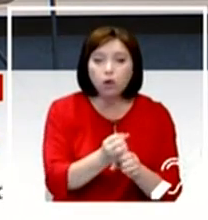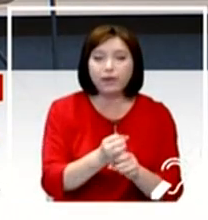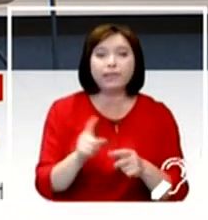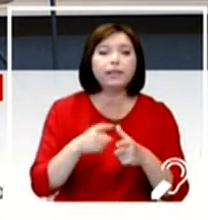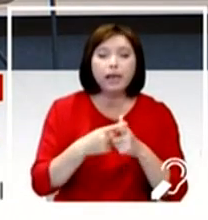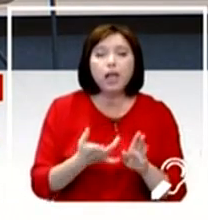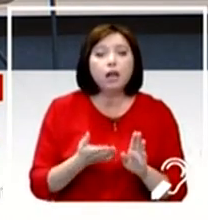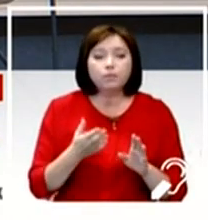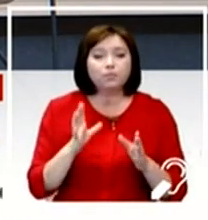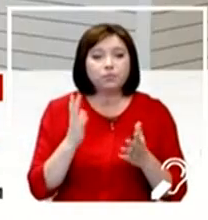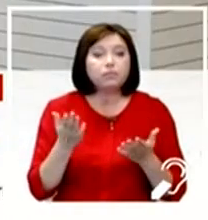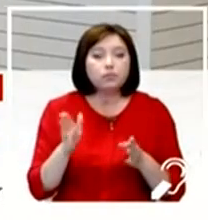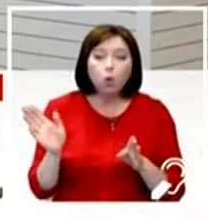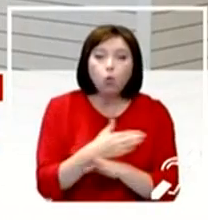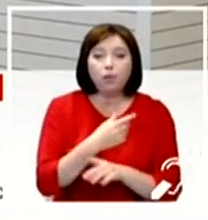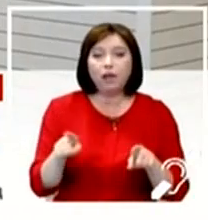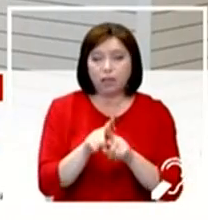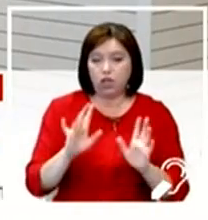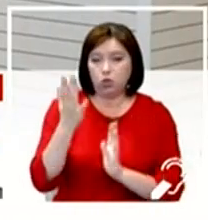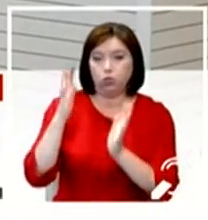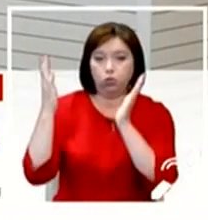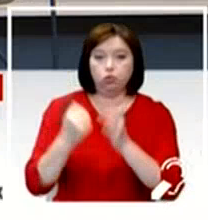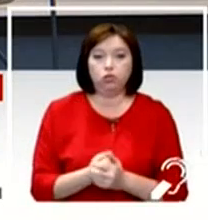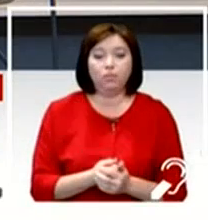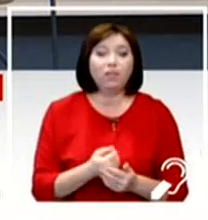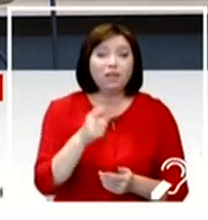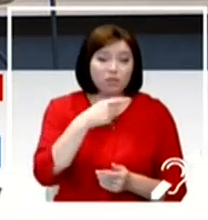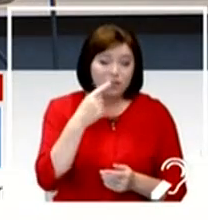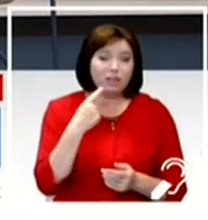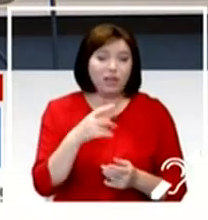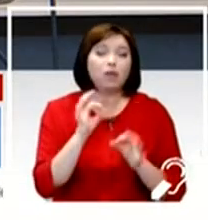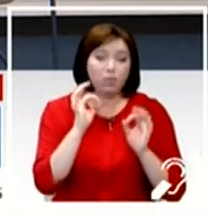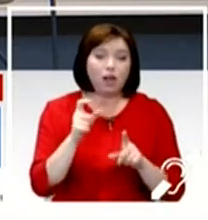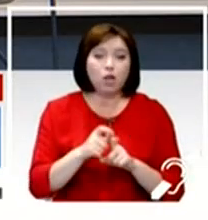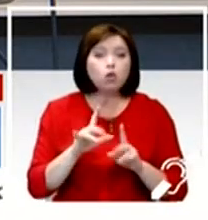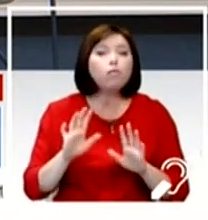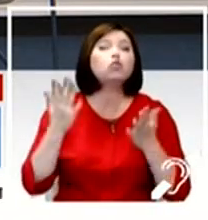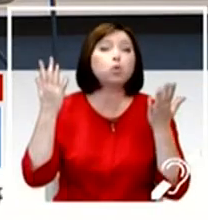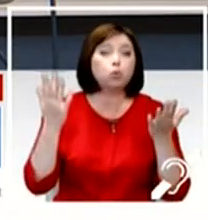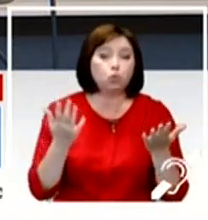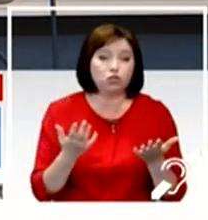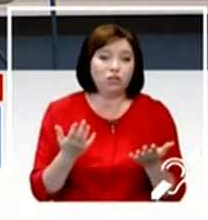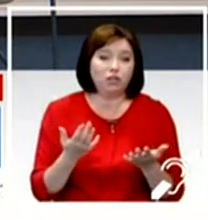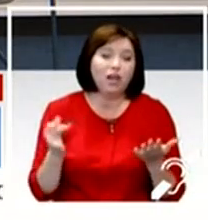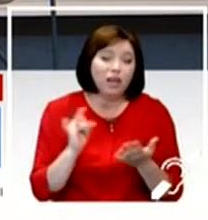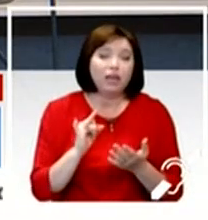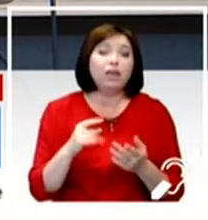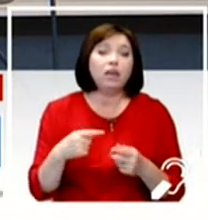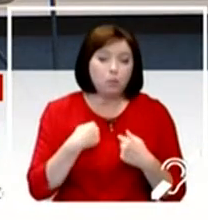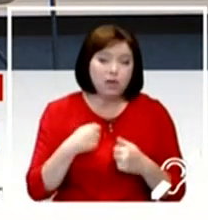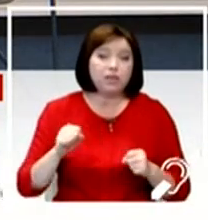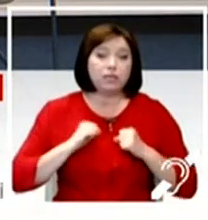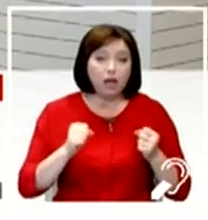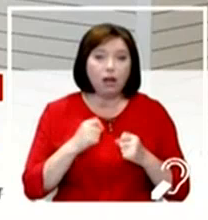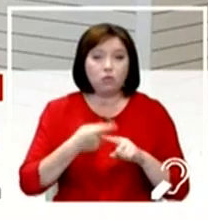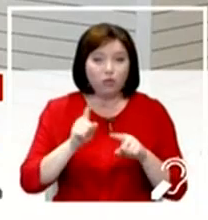incidente revoltătoare a spus un cuvânt cheie incident și ele sunt rezultatul unor acțiuni deliberate criminale ale Federației